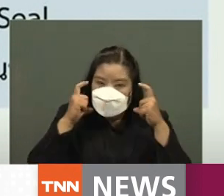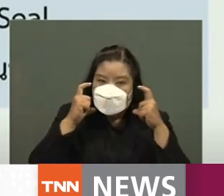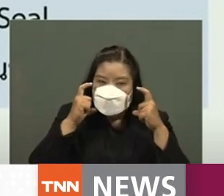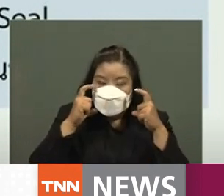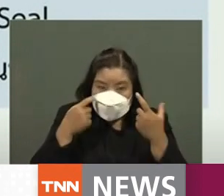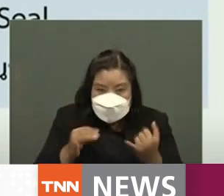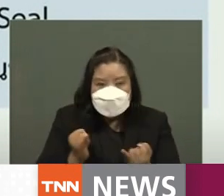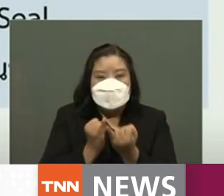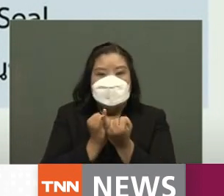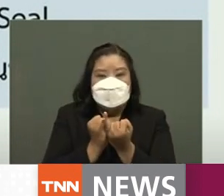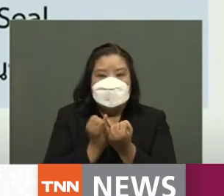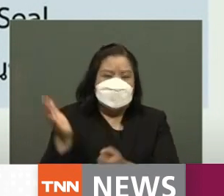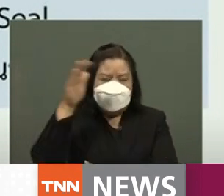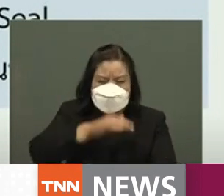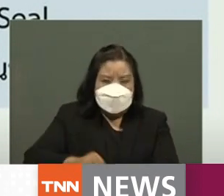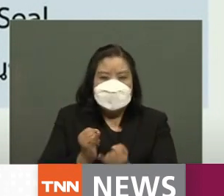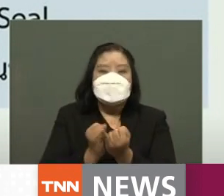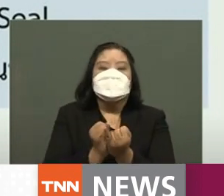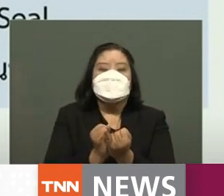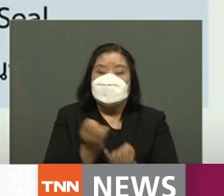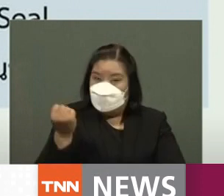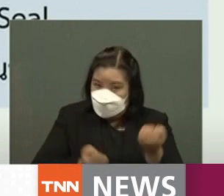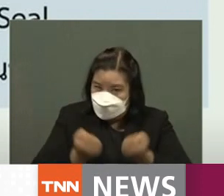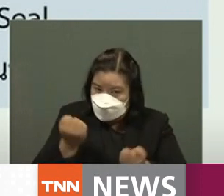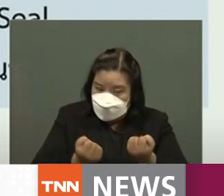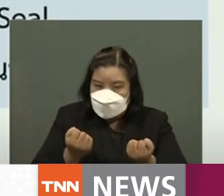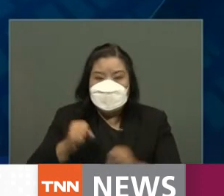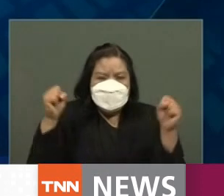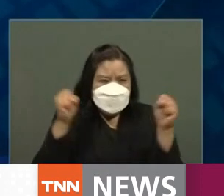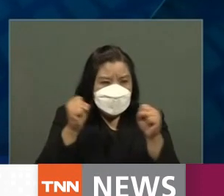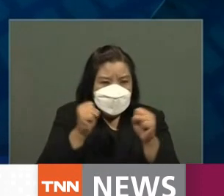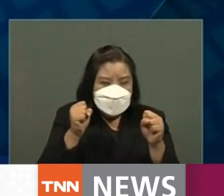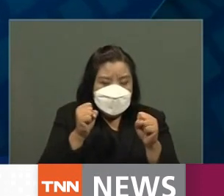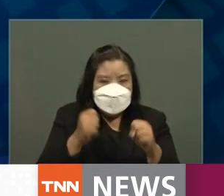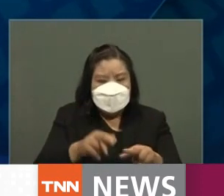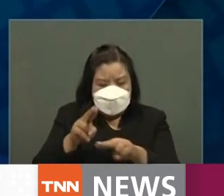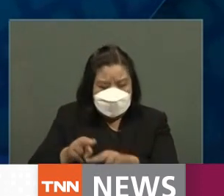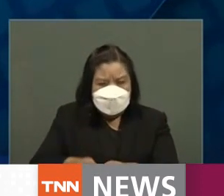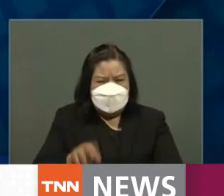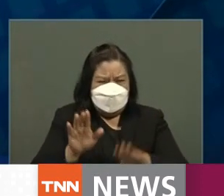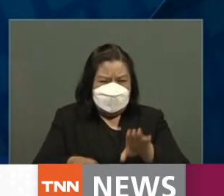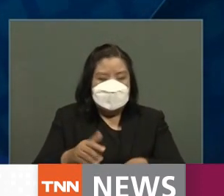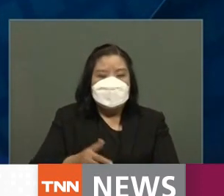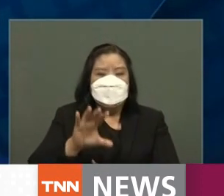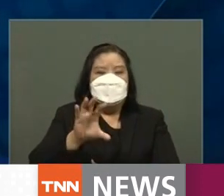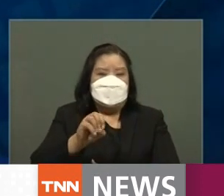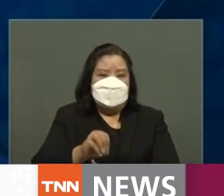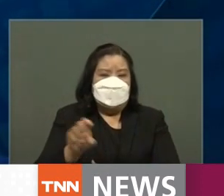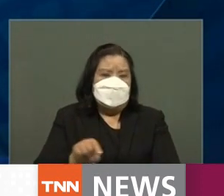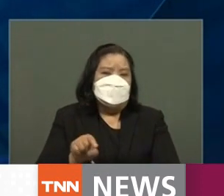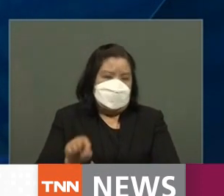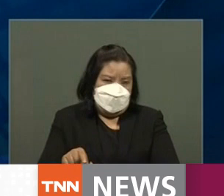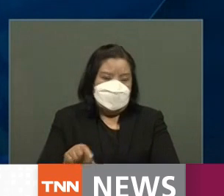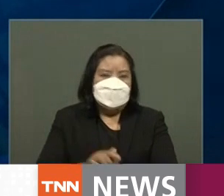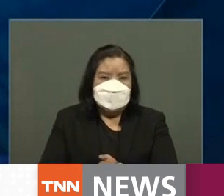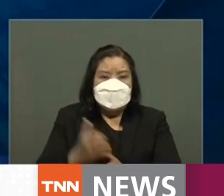ในร้านต้องฉีดวัคซีนครบตามเกณฑ์ก็คือครบ2 เข็มและตรวจหาเชื้อแบบ ATK ทุกสัปดาห์ส่วนลูกค้า